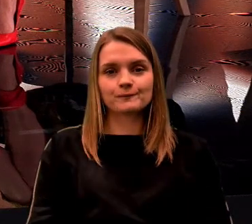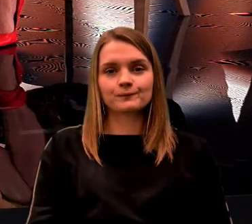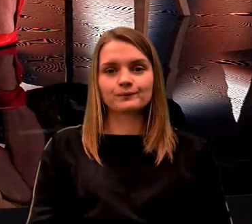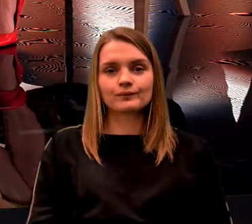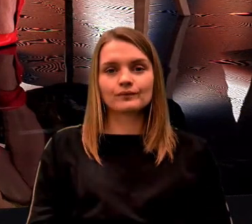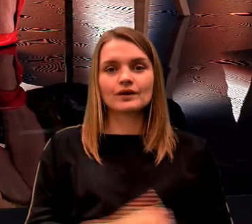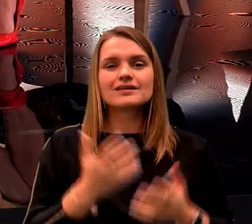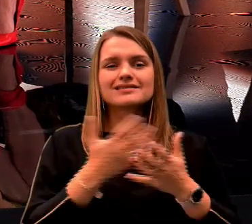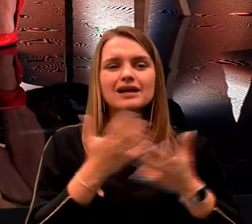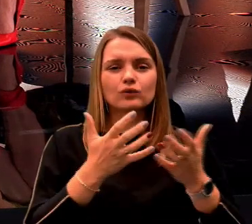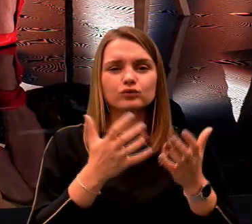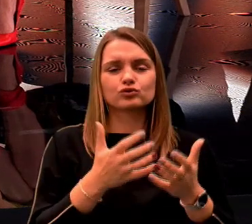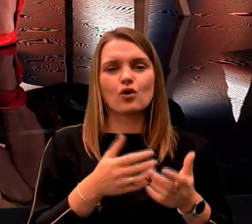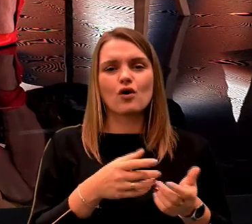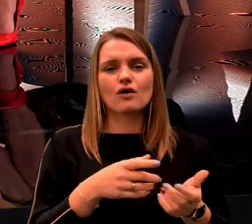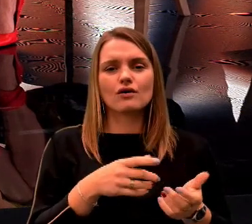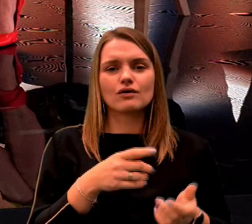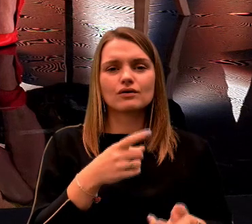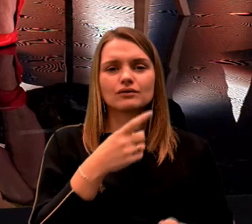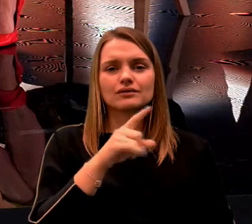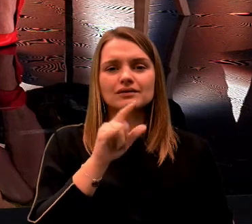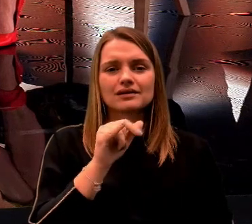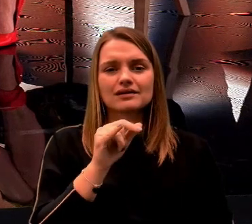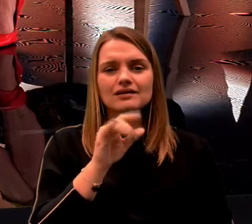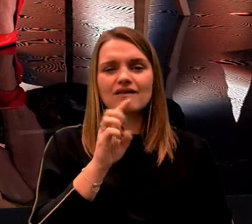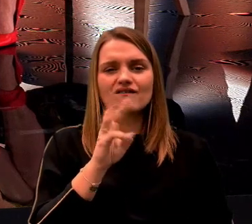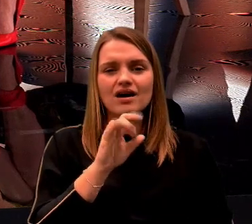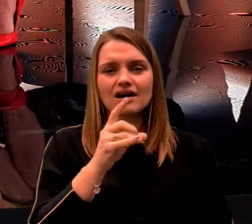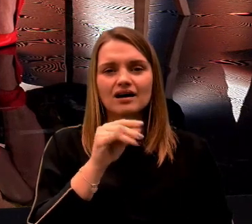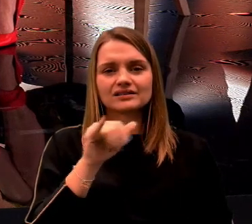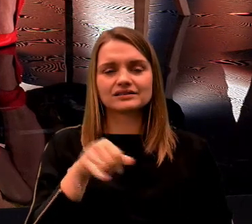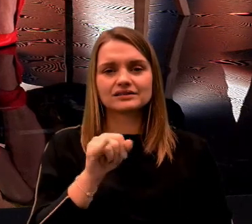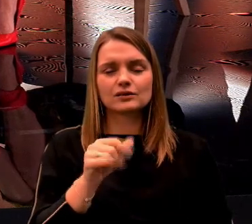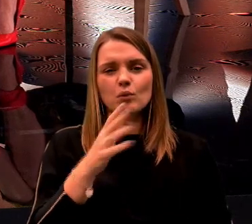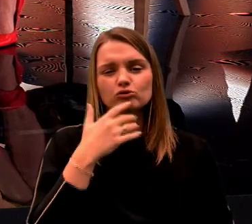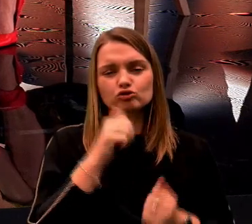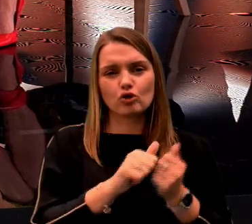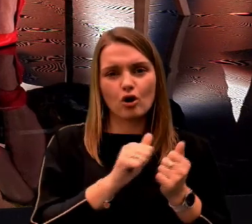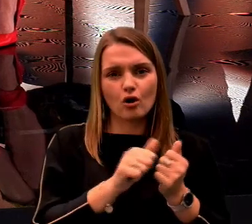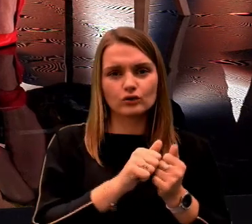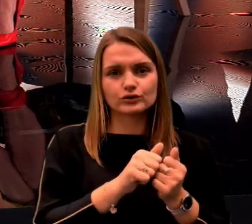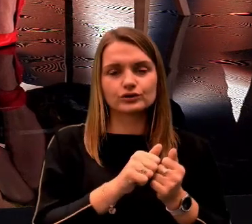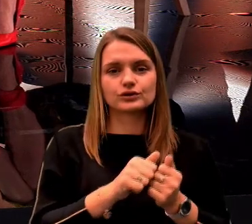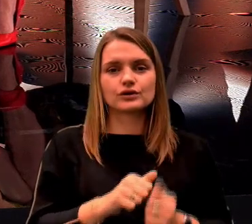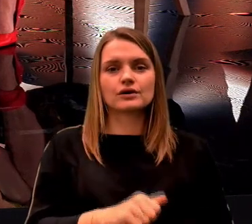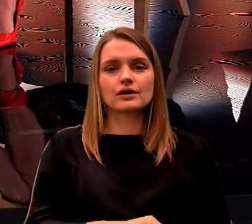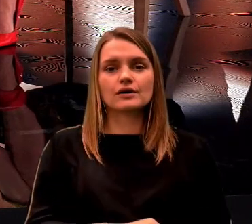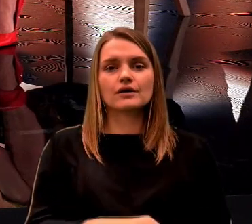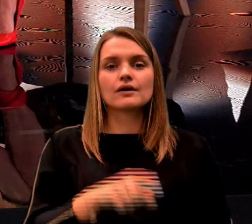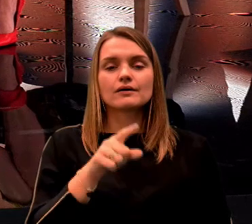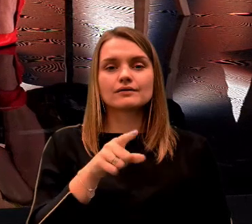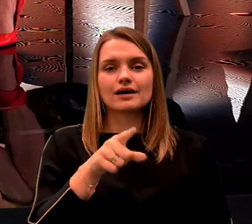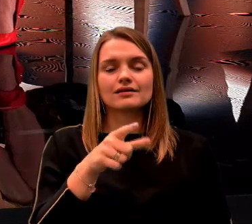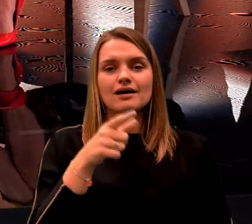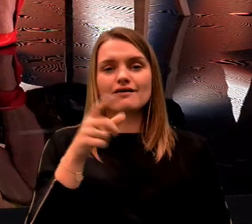za dużo dywagacji może szkodzić skuteczności, a po drugie ten facet mówiąc najpierw strzelimy, potem